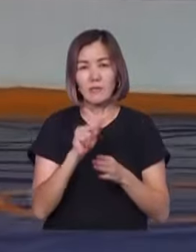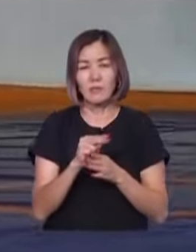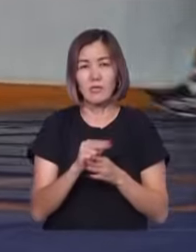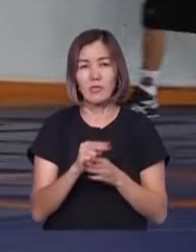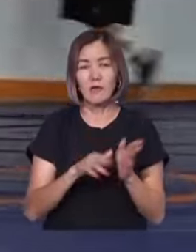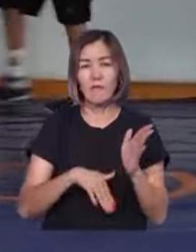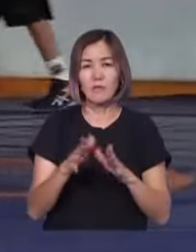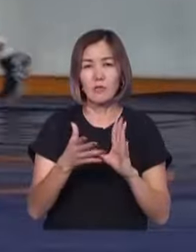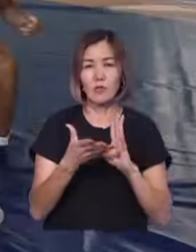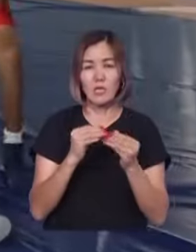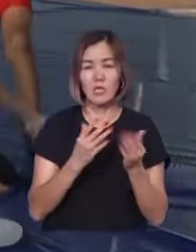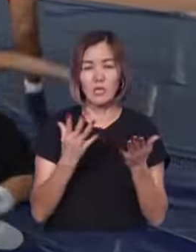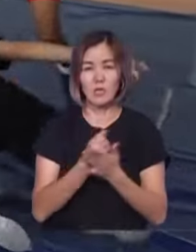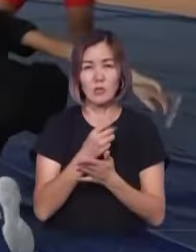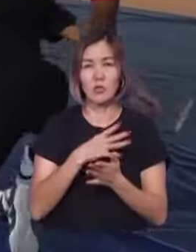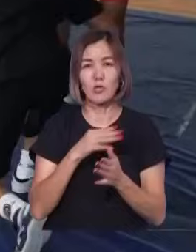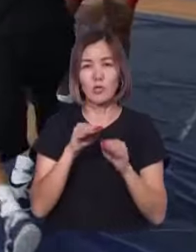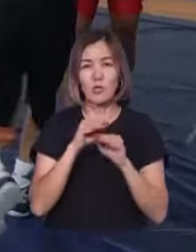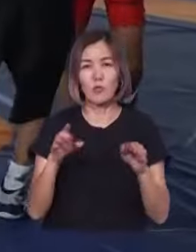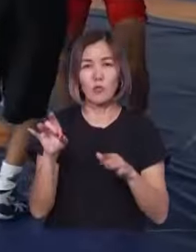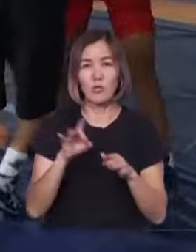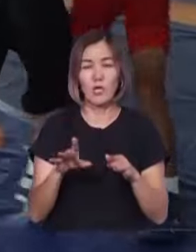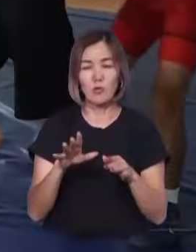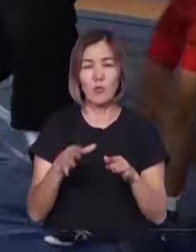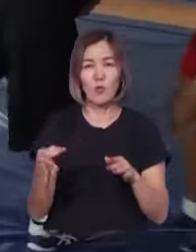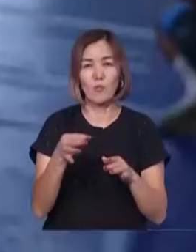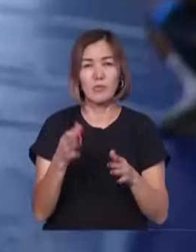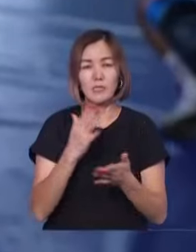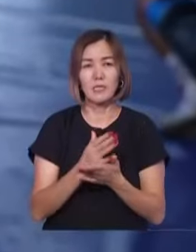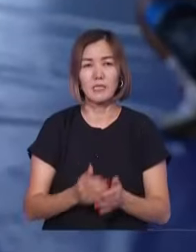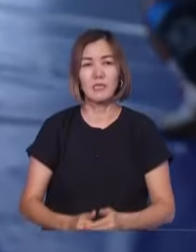показывают высокие результаты на уровне района и